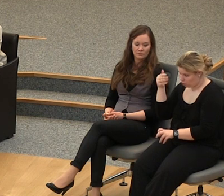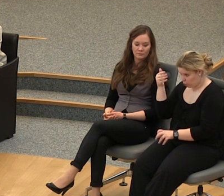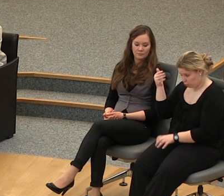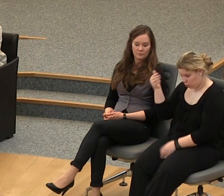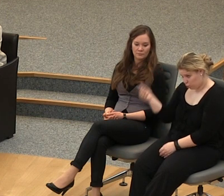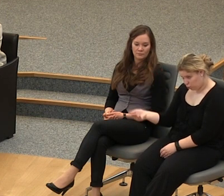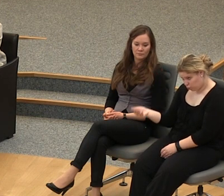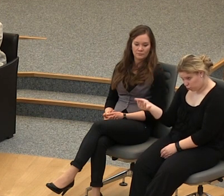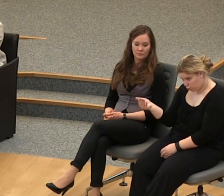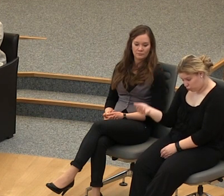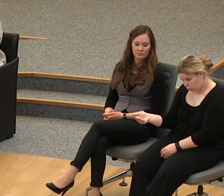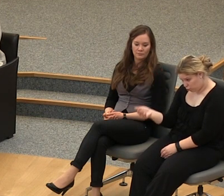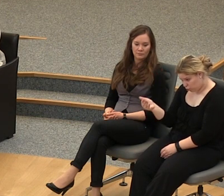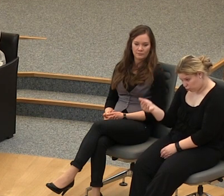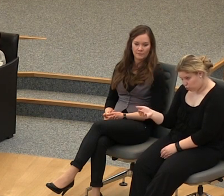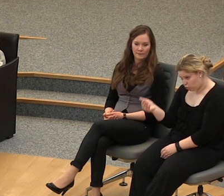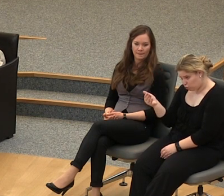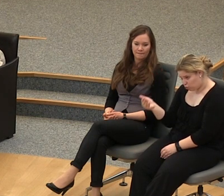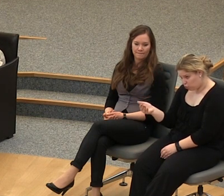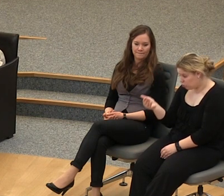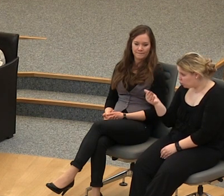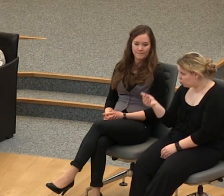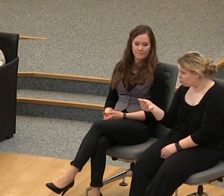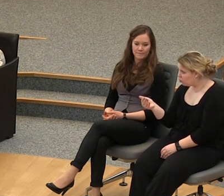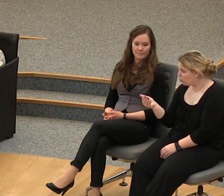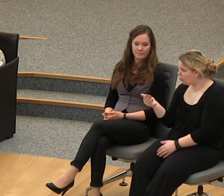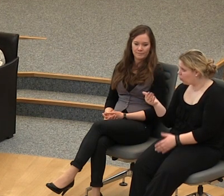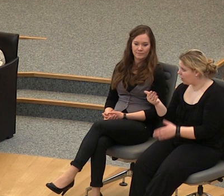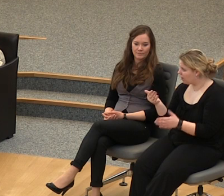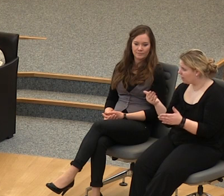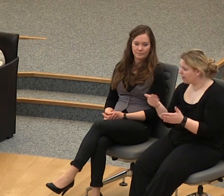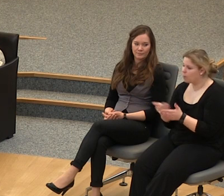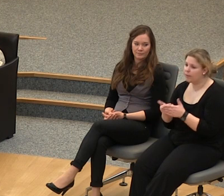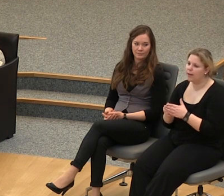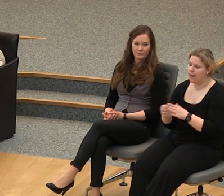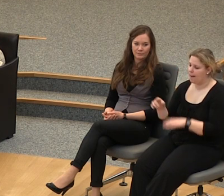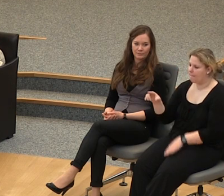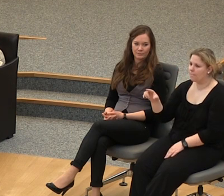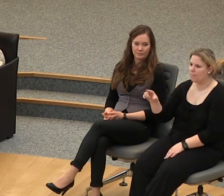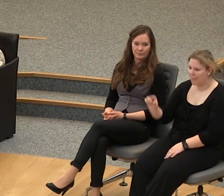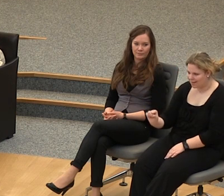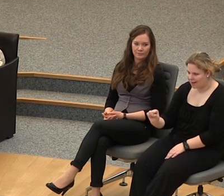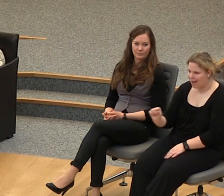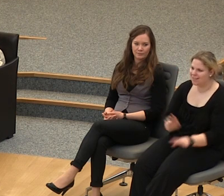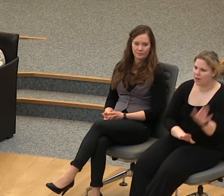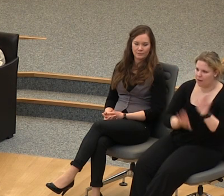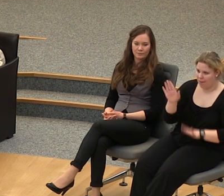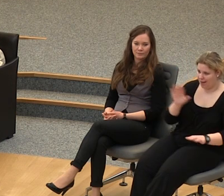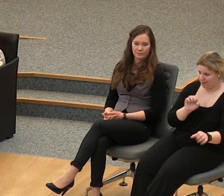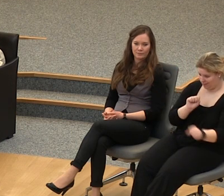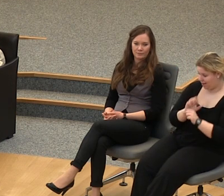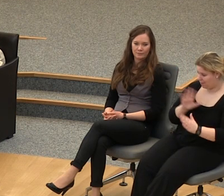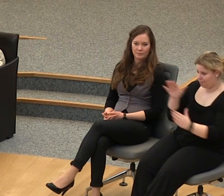konstituieren, dass eine Überstimmung, ein Überstimmen einer Minderheit durch eine Mehrheit möglich ist oder